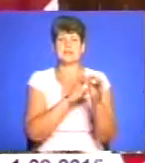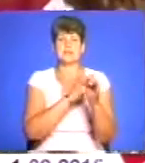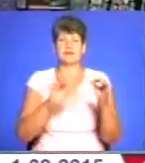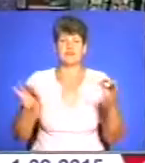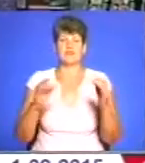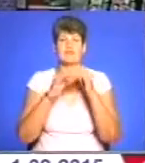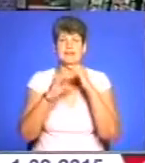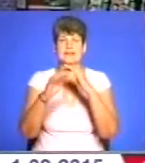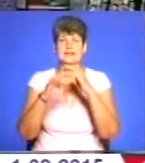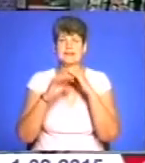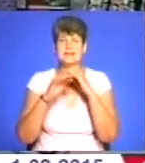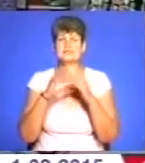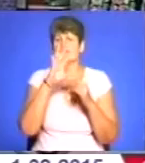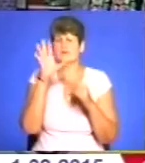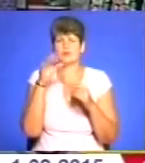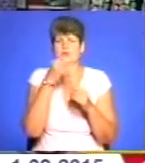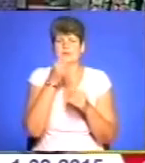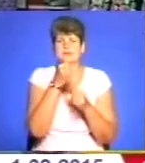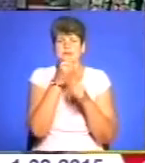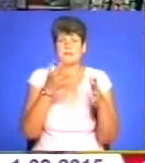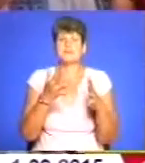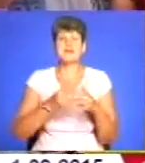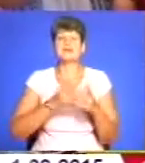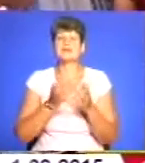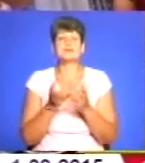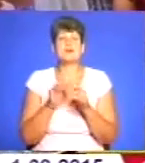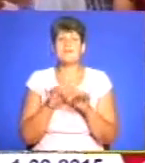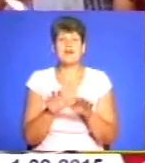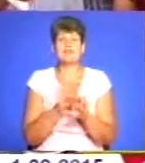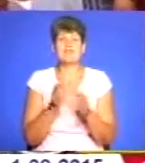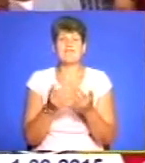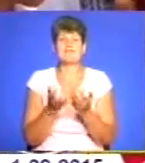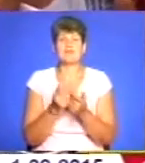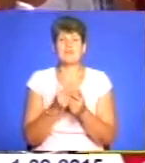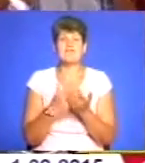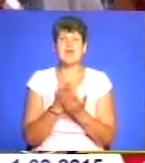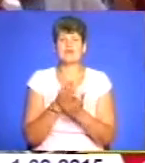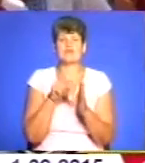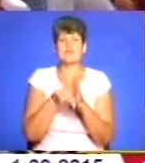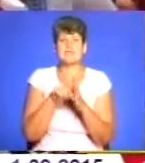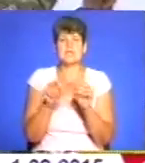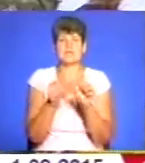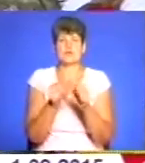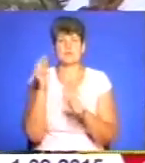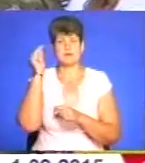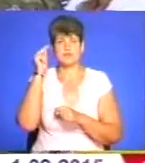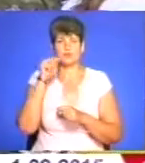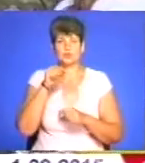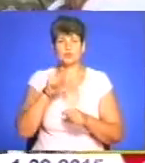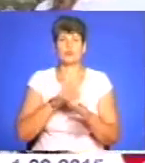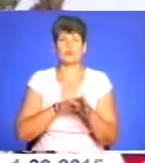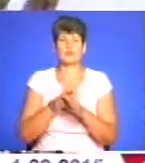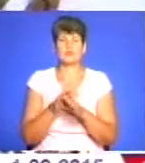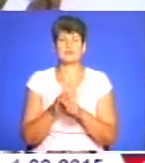флейтистів, вокалістів – усіх і не перелічиш. Та справа не в кількості, а в якості, у змісті і формі навчання. Тут вповні